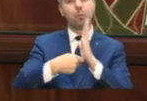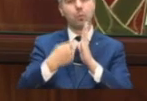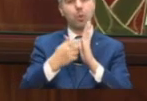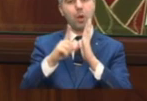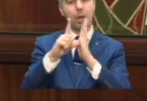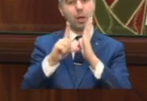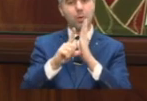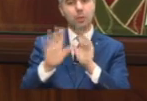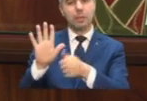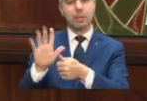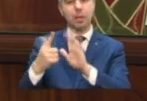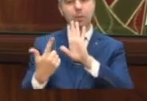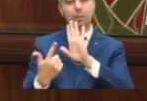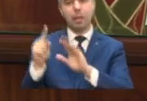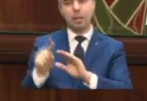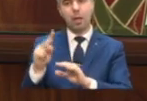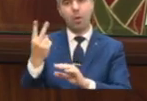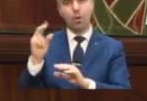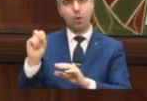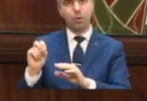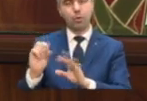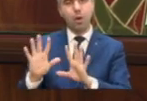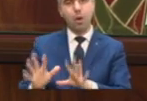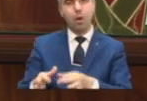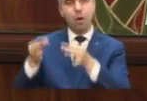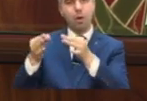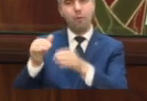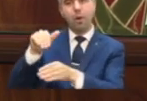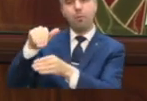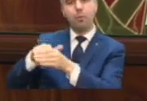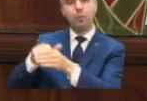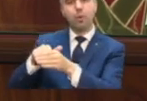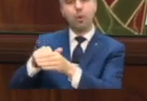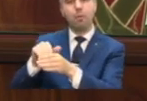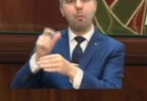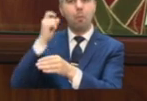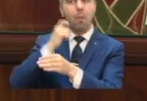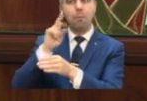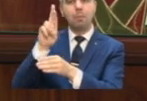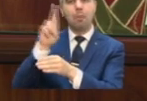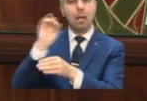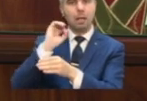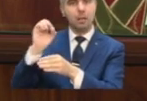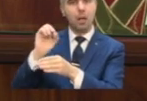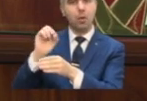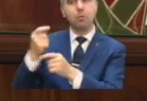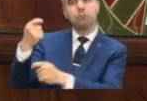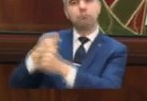قانون رقم 76/20 يقضي بإحداث صندوق محمد السادس للاستثمار، مشروع قانون